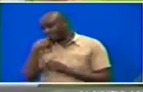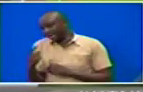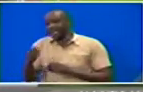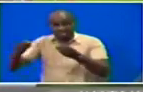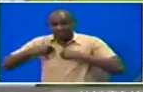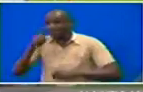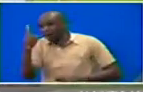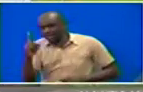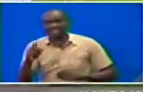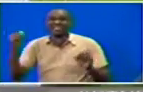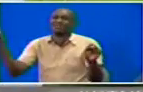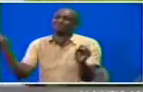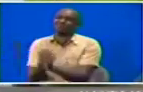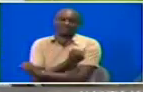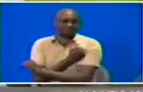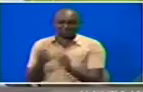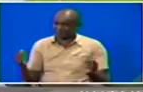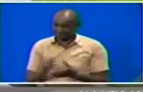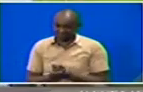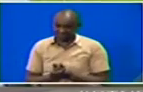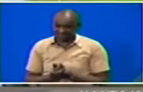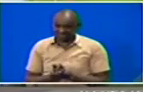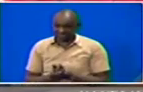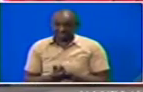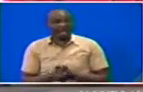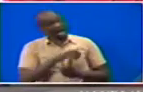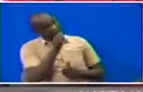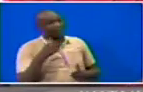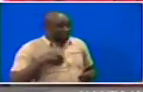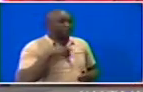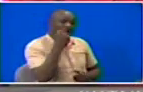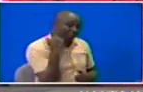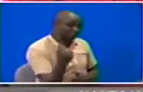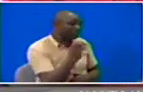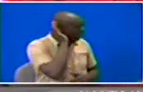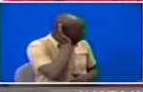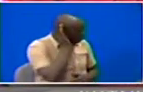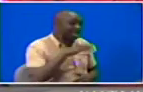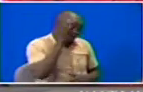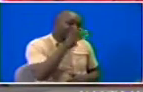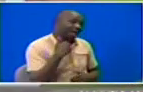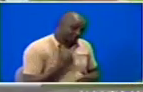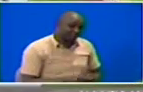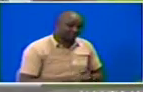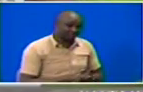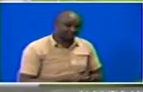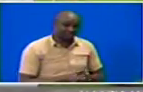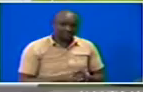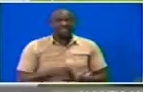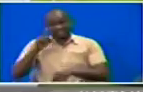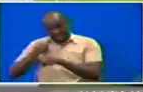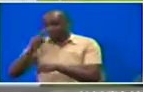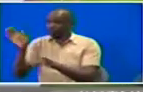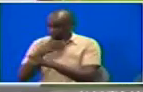nipatie moja ambaye favorite, utashindwa. Lakini kuna wale watiifu sana, unajipata tu. Pengine tuseme ya kwamba unajua unapotoa